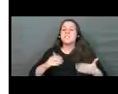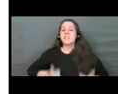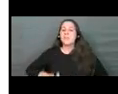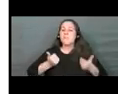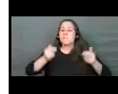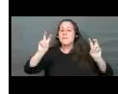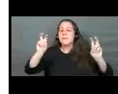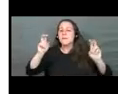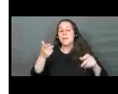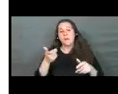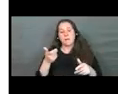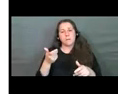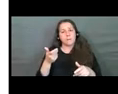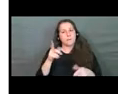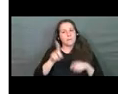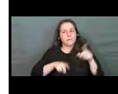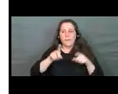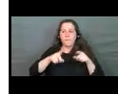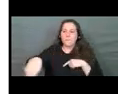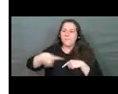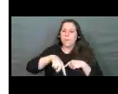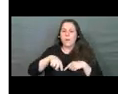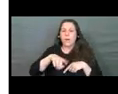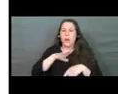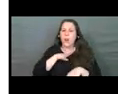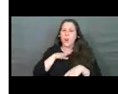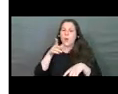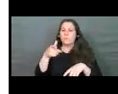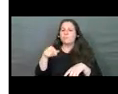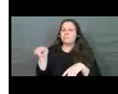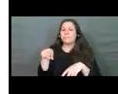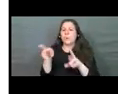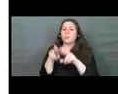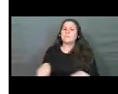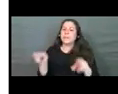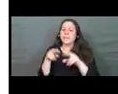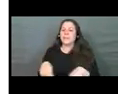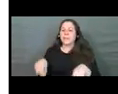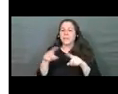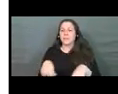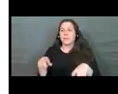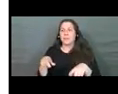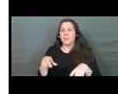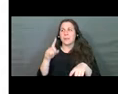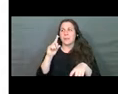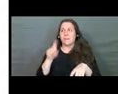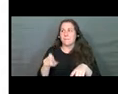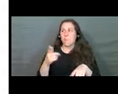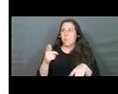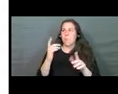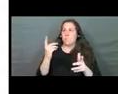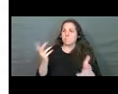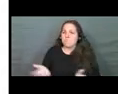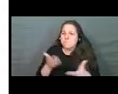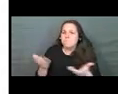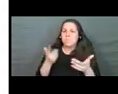gens, c'est souvent des gens qui ont un peu une routine. Et puis là, ben, il fallait trouver autre chose pour garder la vie sociale, pour garder